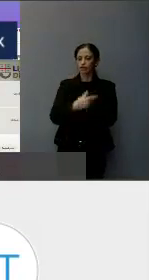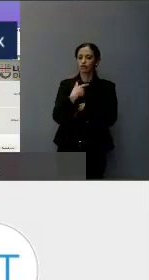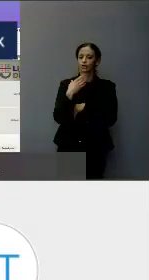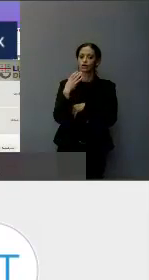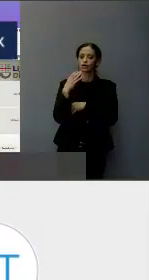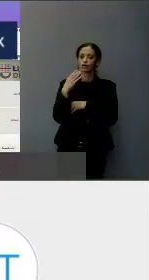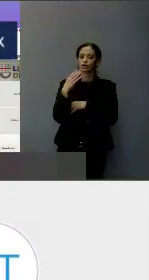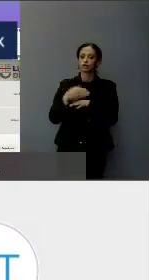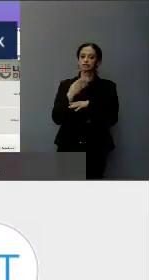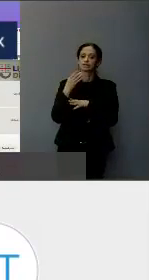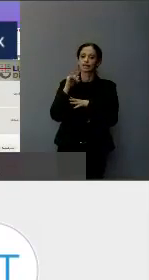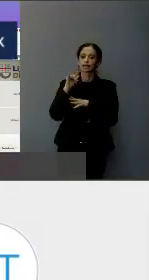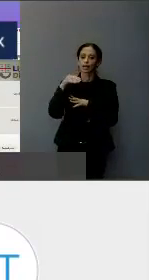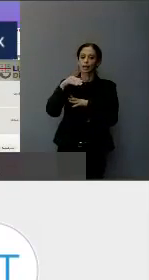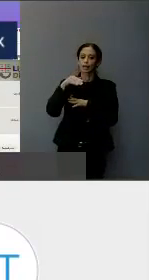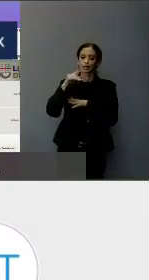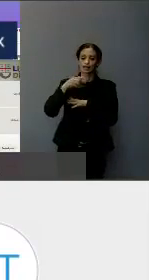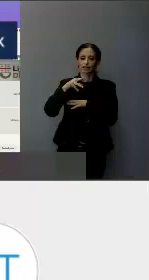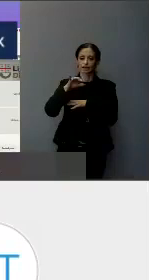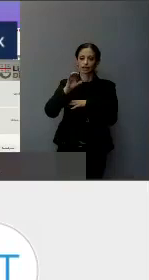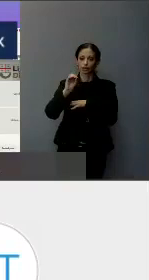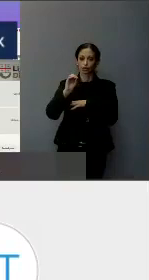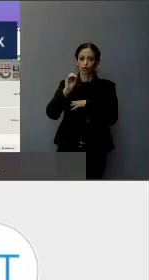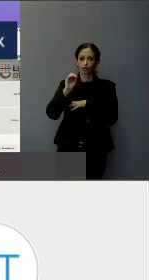consigliere il grillo